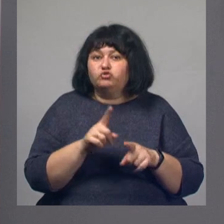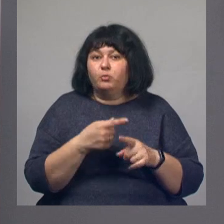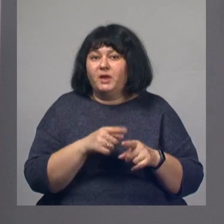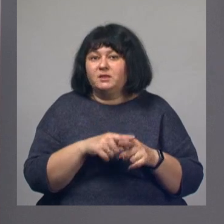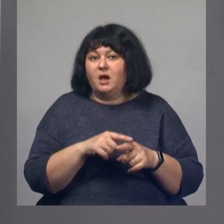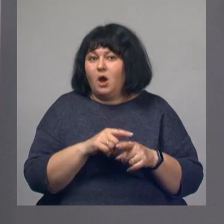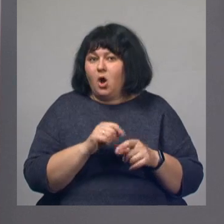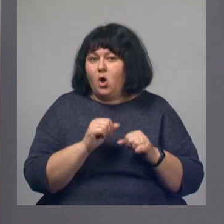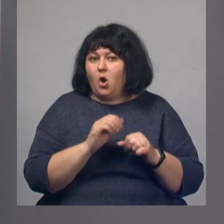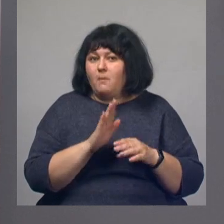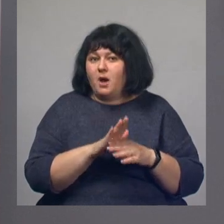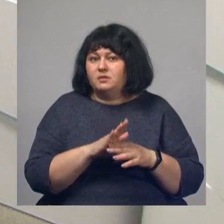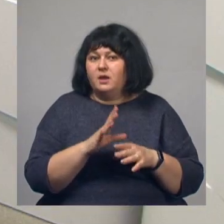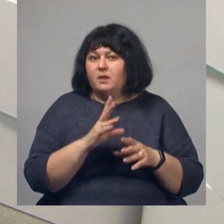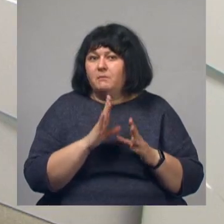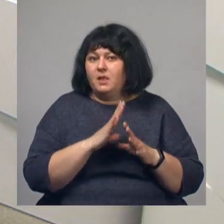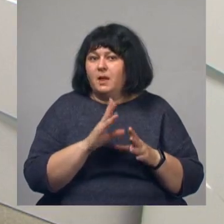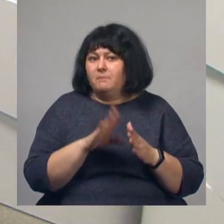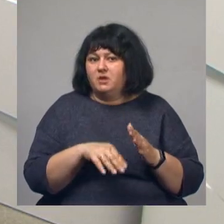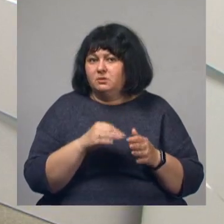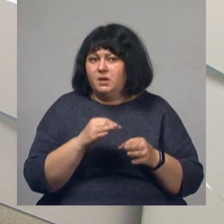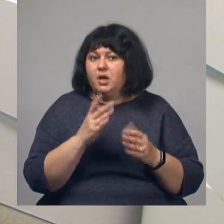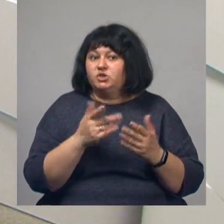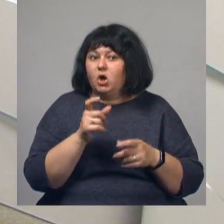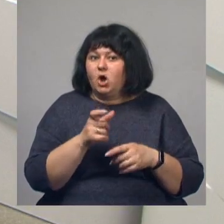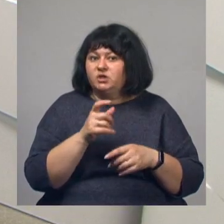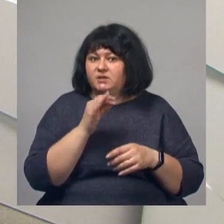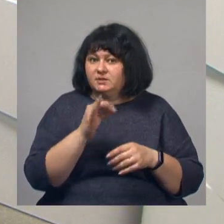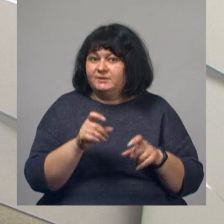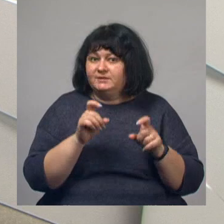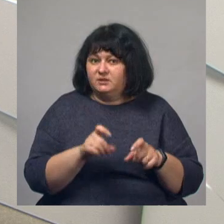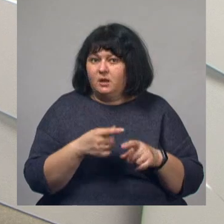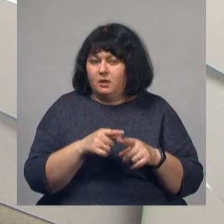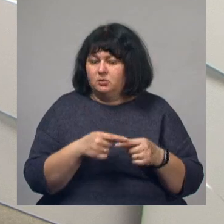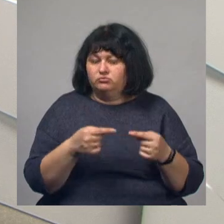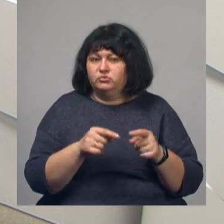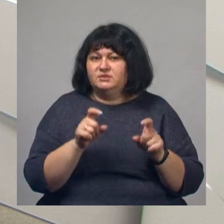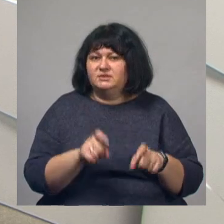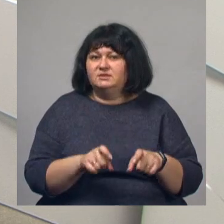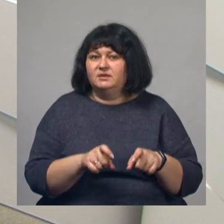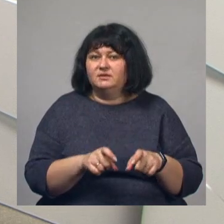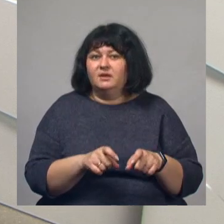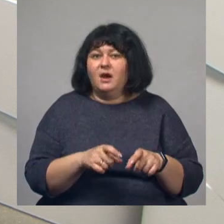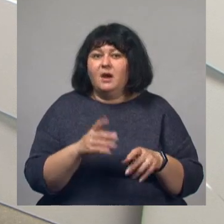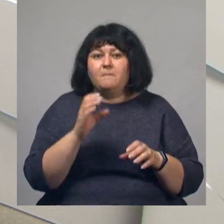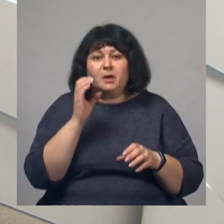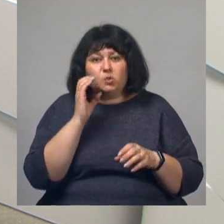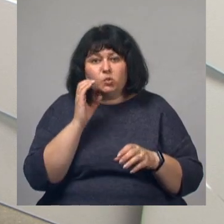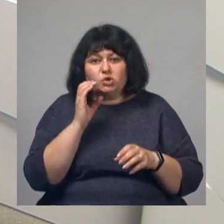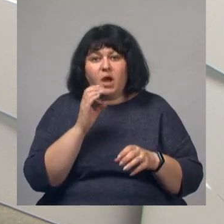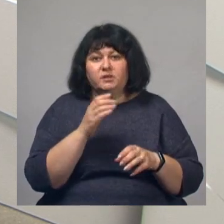была безапелляционной. Если хозяин сказал сидеть, значит это сидеть. Понимаете, потому что послушание